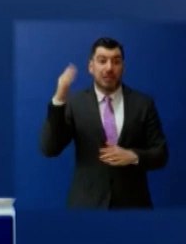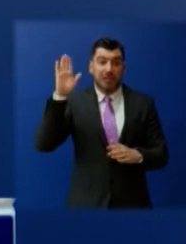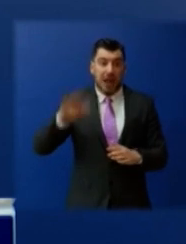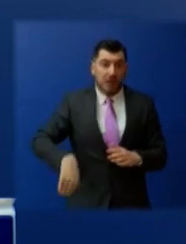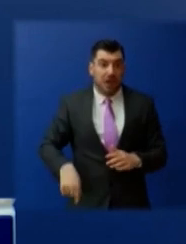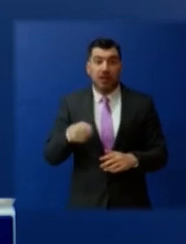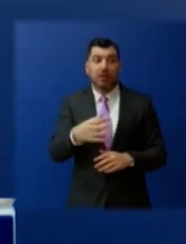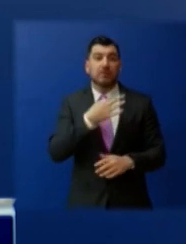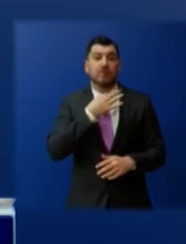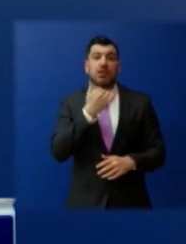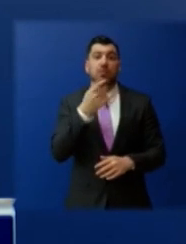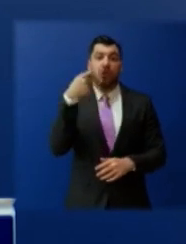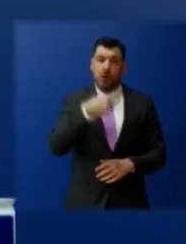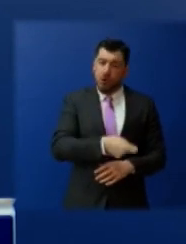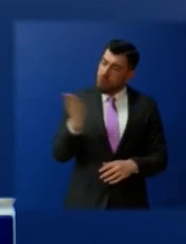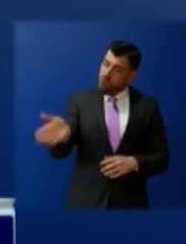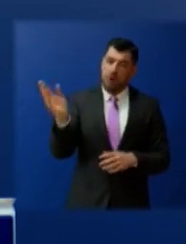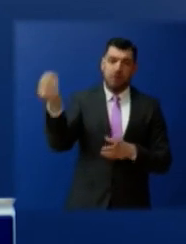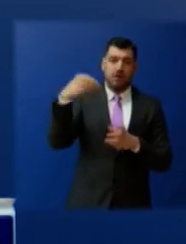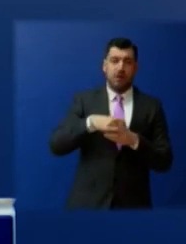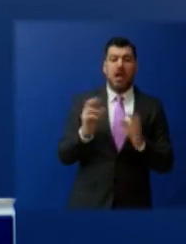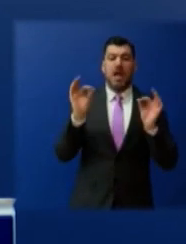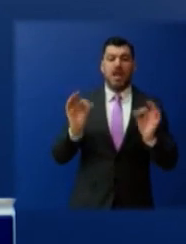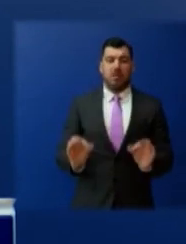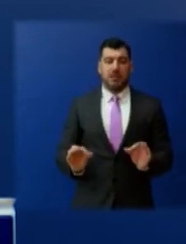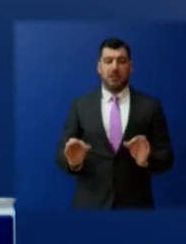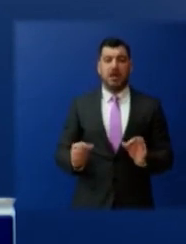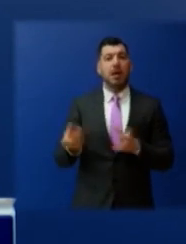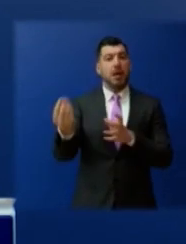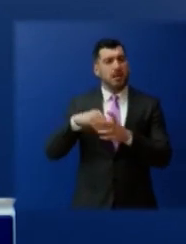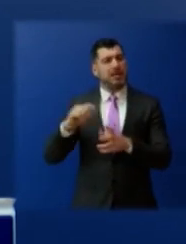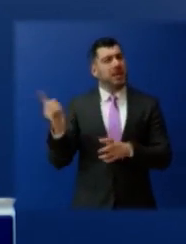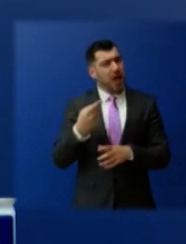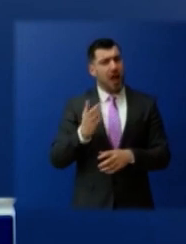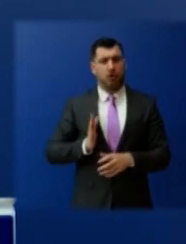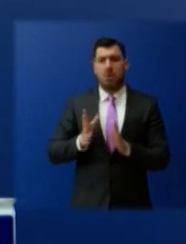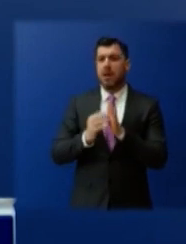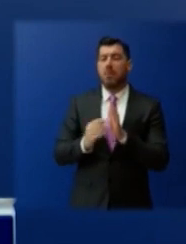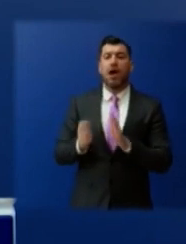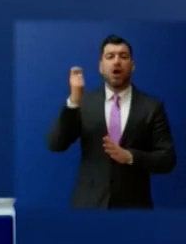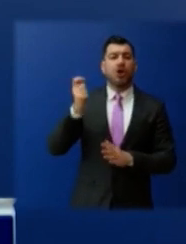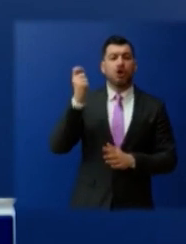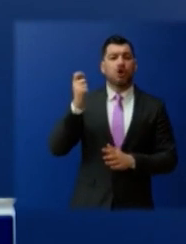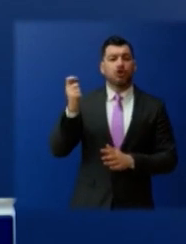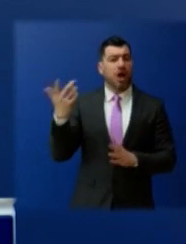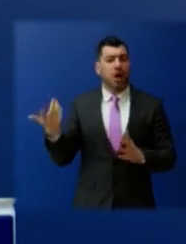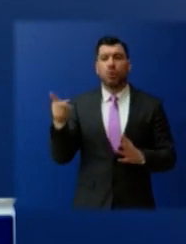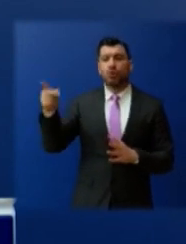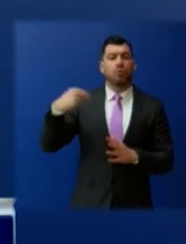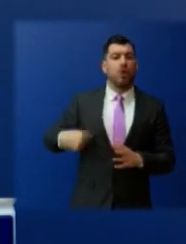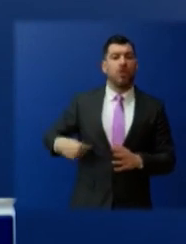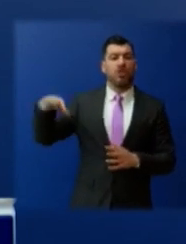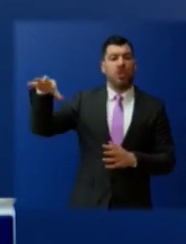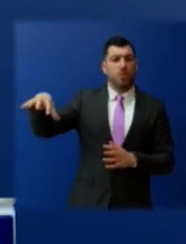τους. Εντάσσονται και νέες κατηγορίες οφειλετών που μπορούν να ρυθμιστούν, όπως είναι οι οφειλές υπέρ τρίτων, παραδείγματος χάρη οφειλές προς την τοπική